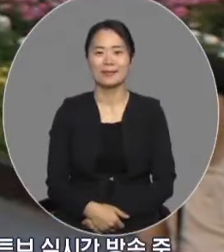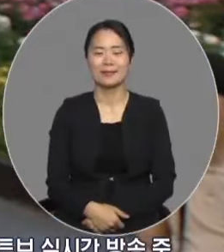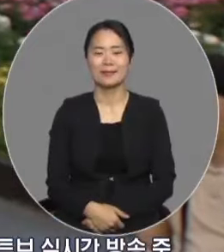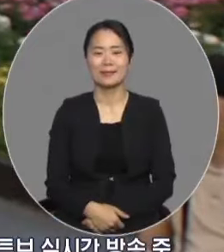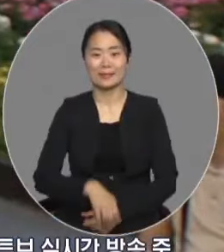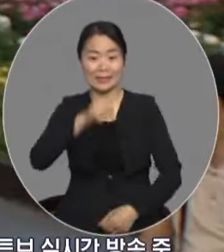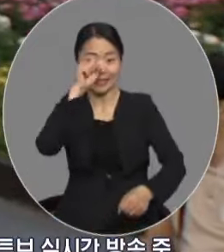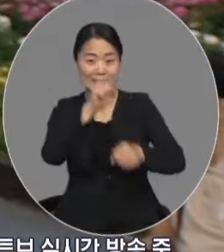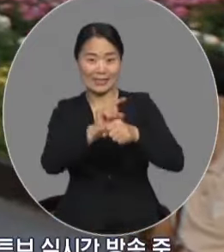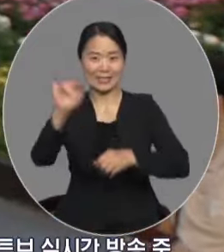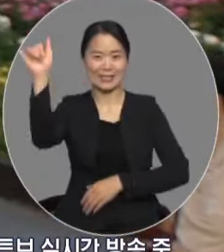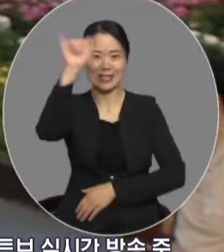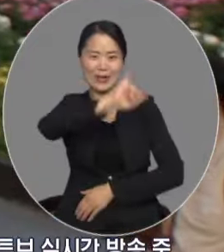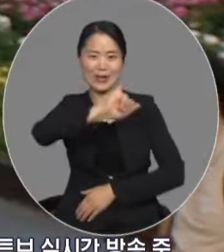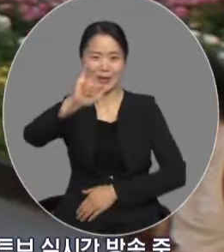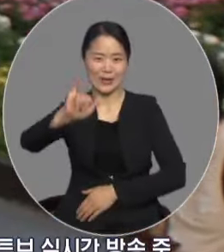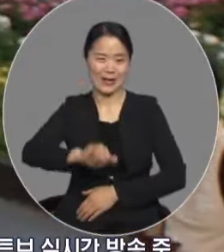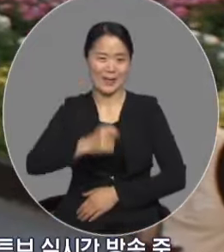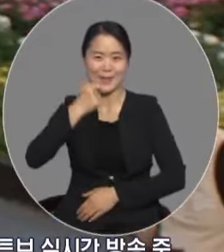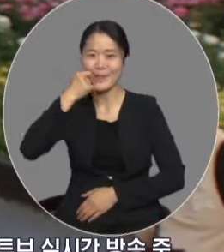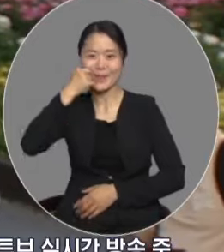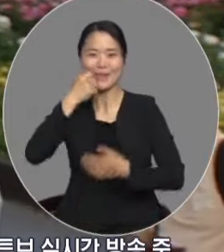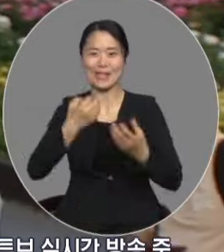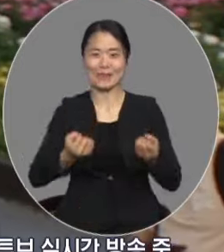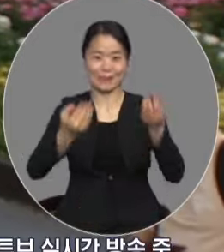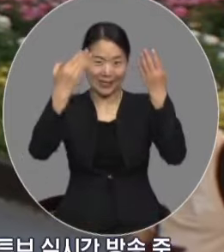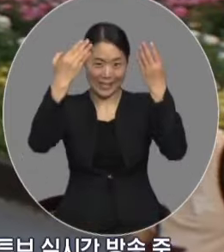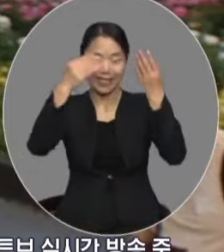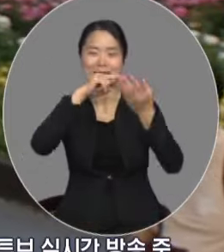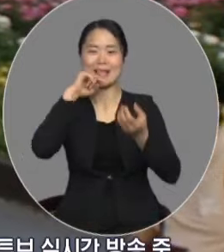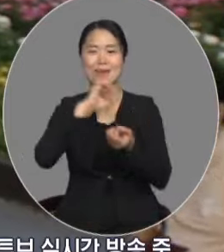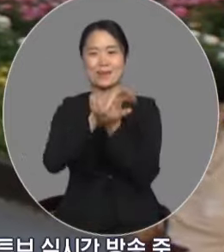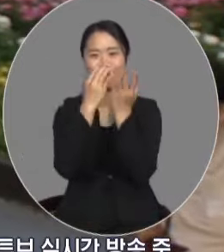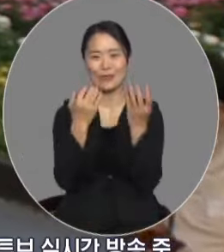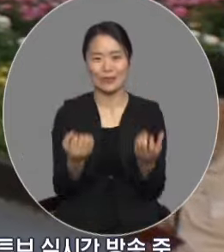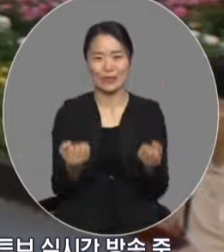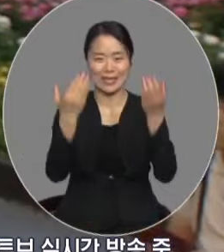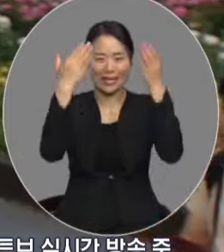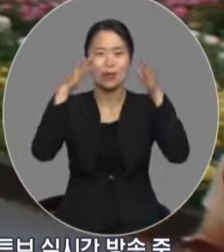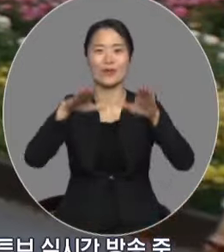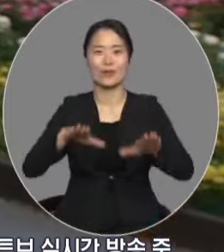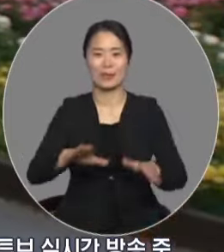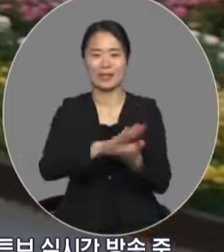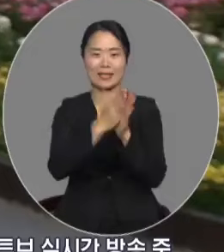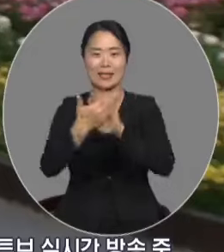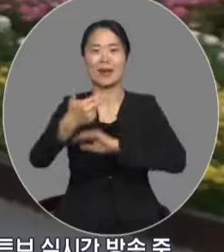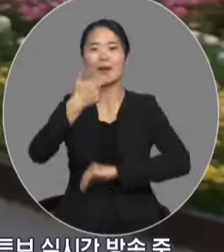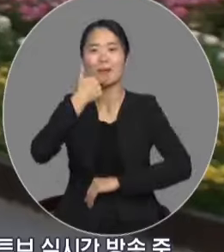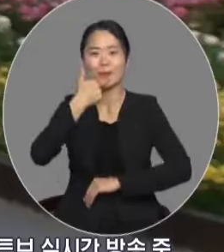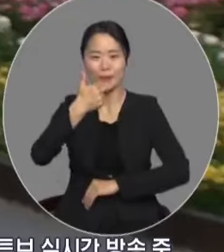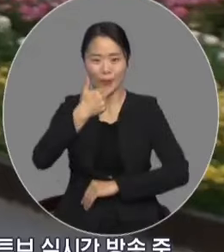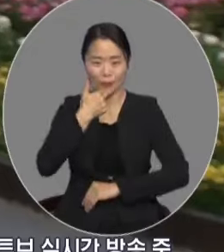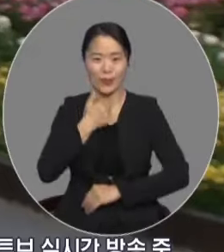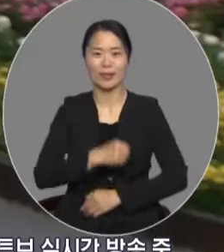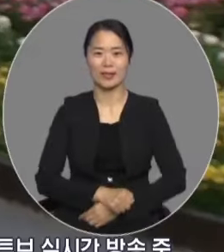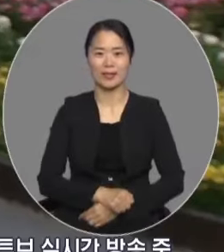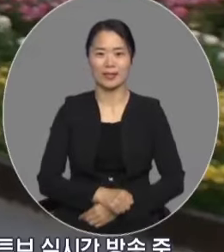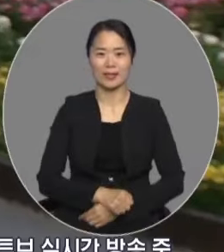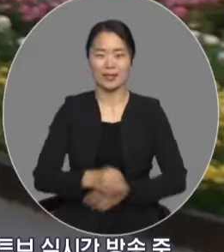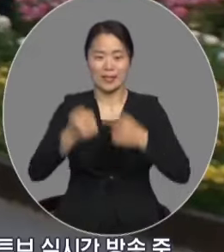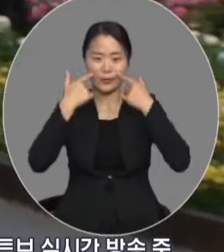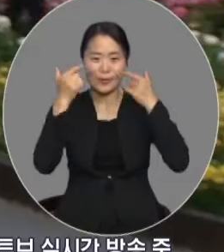장미축제는 전국적으로 많이 인기 있는 그런 축제인데요. 올해도 변함없이 장미축제를 착실하게 준비를